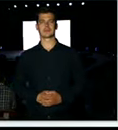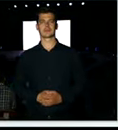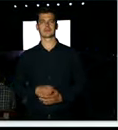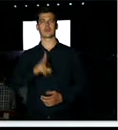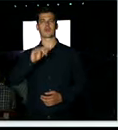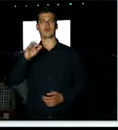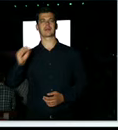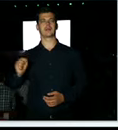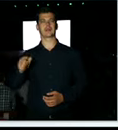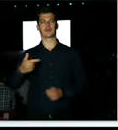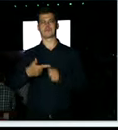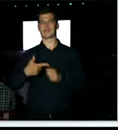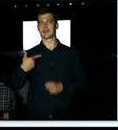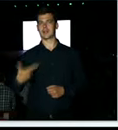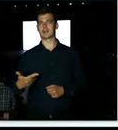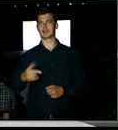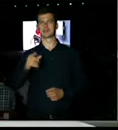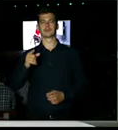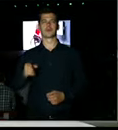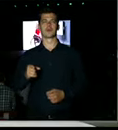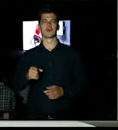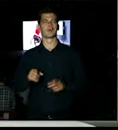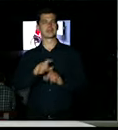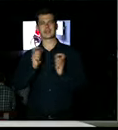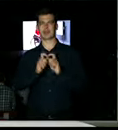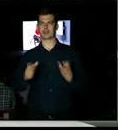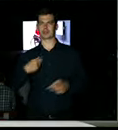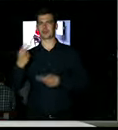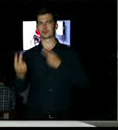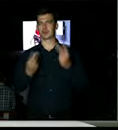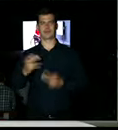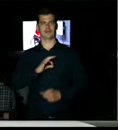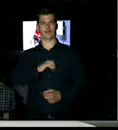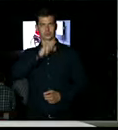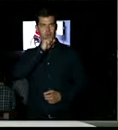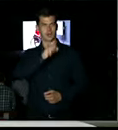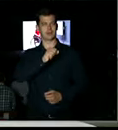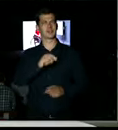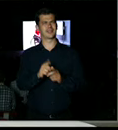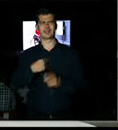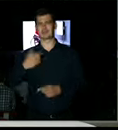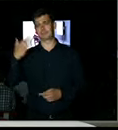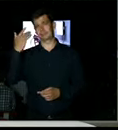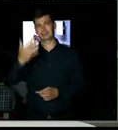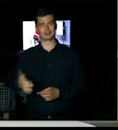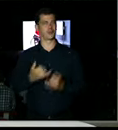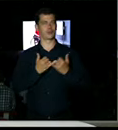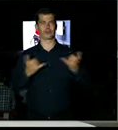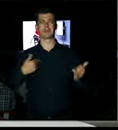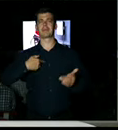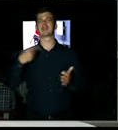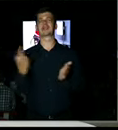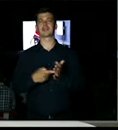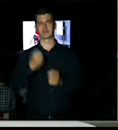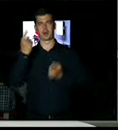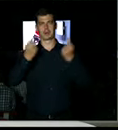Violetta Czyj, 20 lat, z Kosiny. Cały czas szukam jeszcze swojej pasji, jestem dosyć roztrzepaną osobą i mam tysiące pomysłów